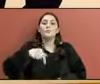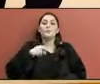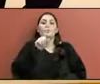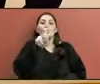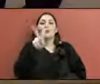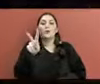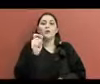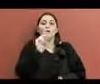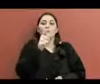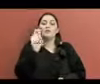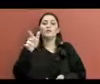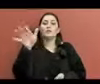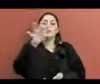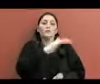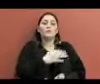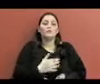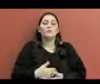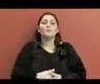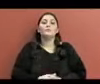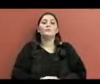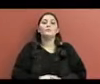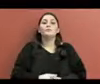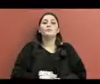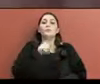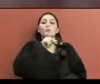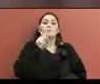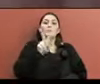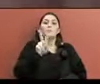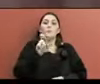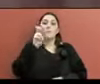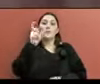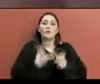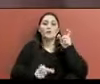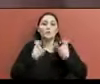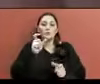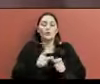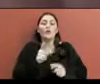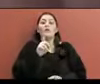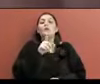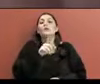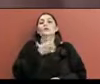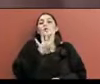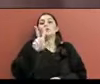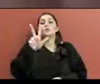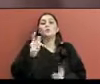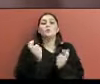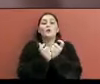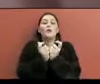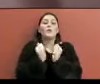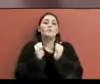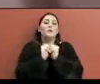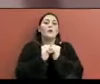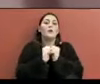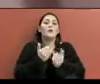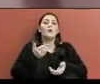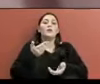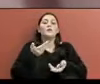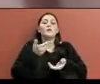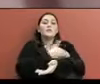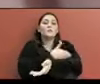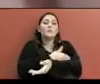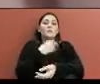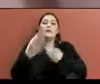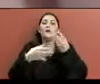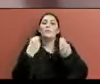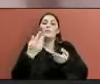hakikaten 120 personel artı 43 derneğimizle birlikte hizmet üretmeye çalışıyoruz. Birazdan ayrıntılara